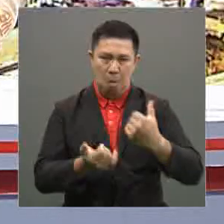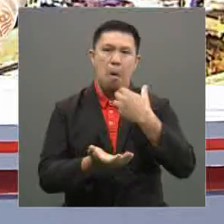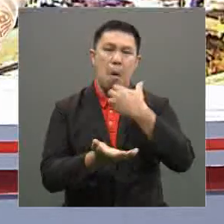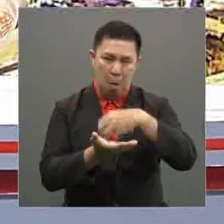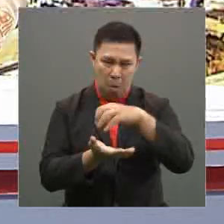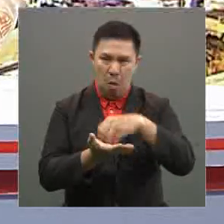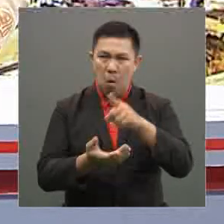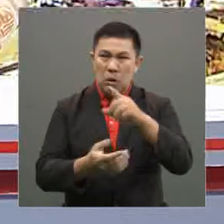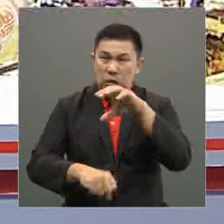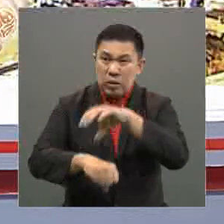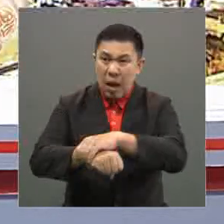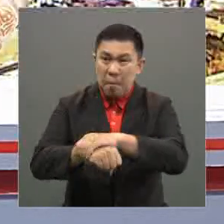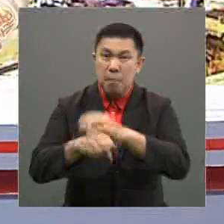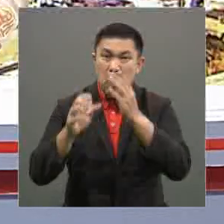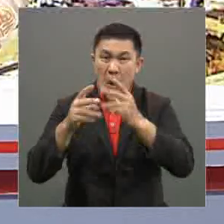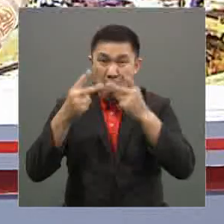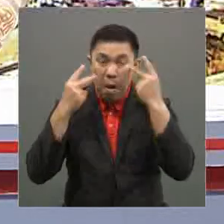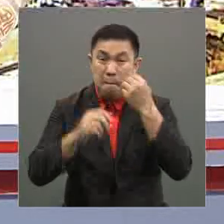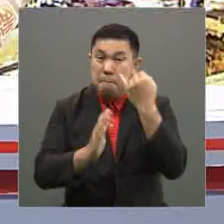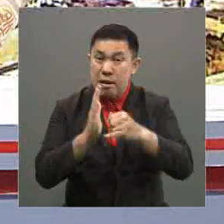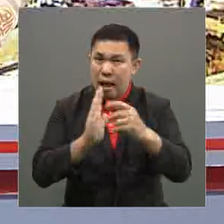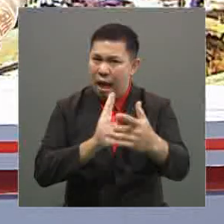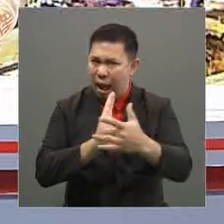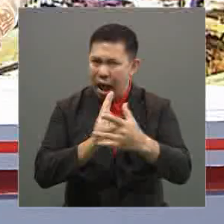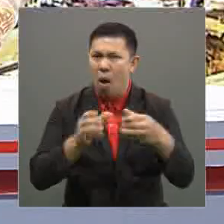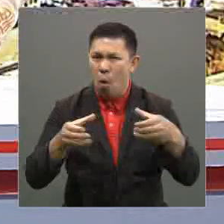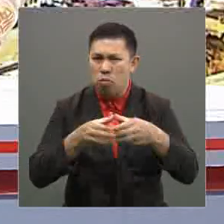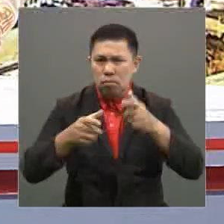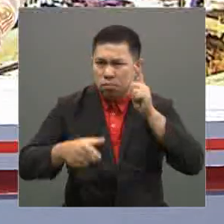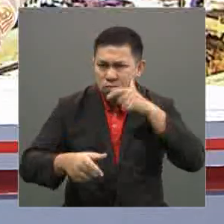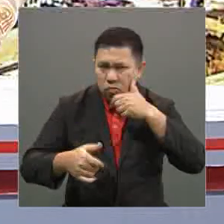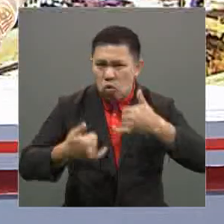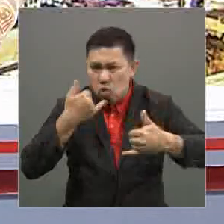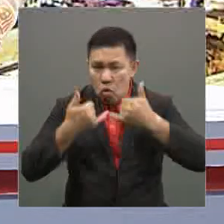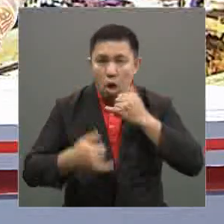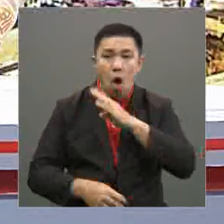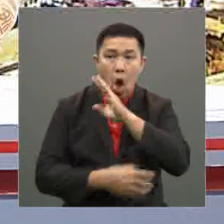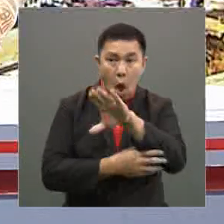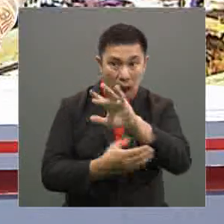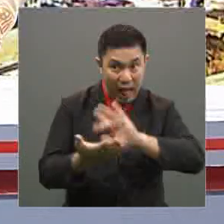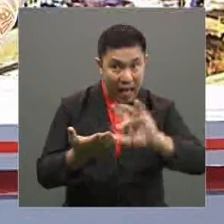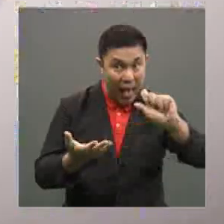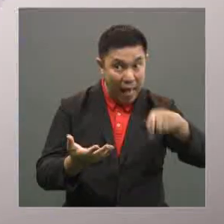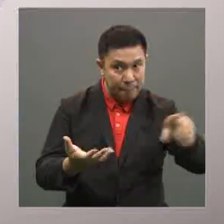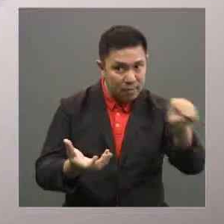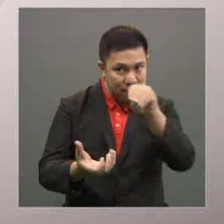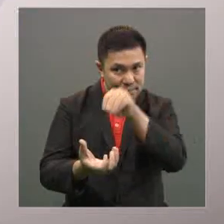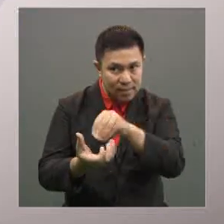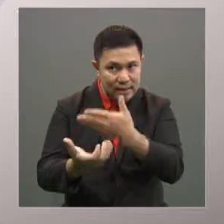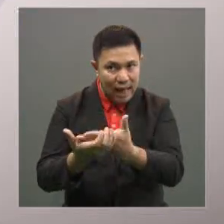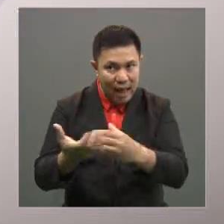กับเทคโนโลยีซึ่งทั้งหมดนี้เนี่ยก็จะมีทั้งเรื่องของแก๊ง CallCenterหลอกติดตั้งแอปพลิเคชันเราเพื่อมาดูดเงินของเรา